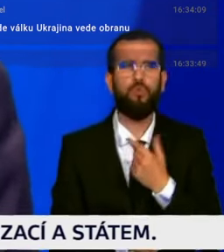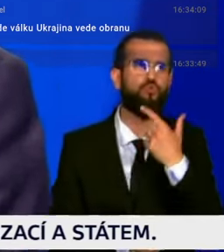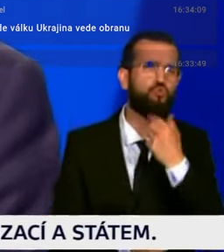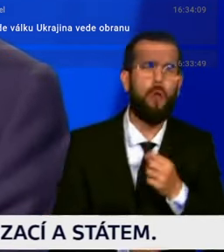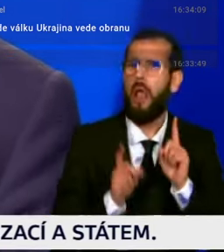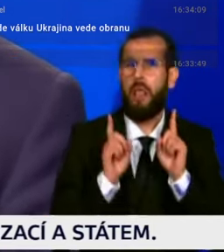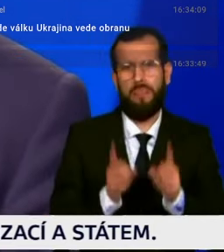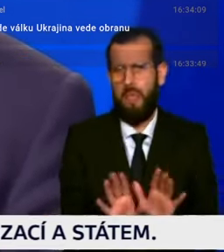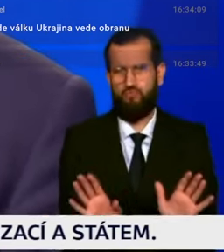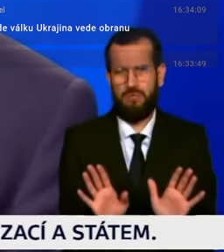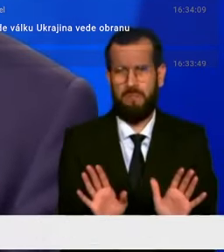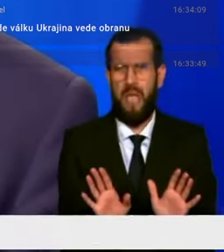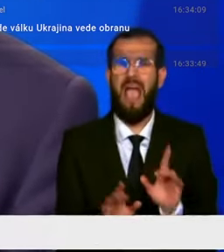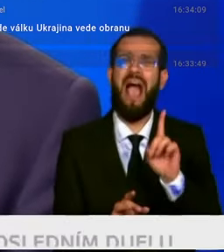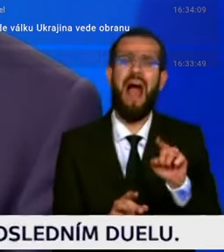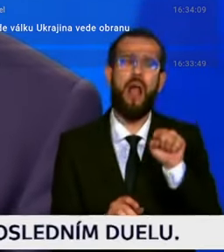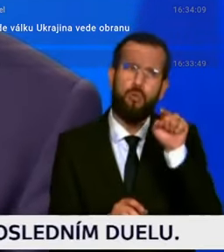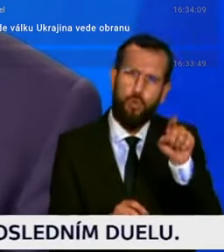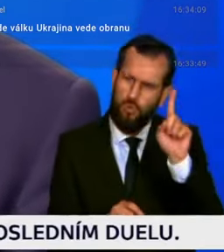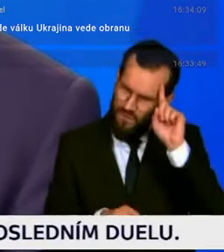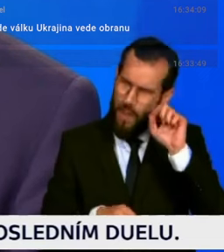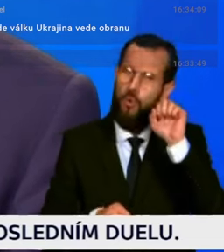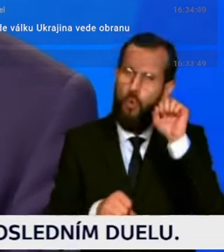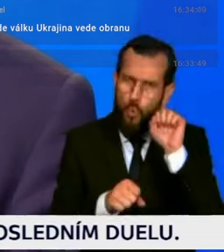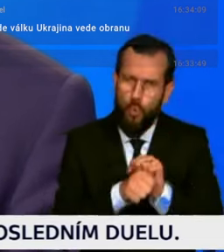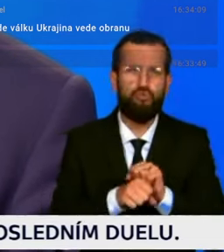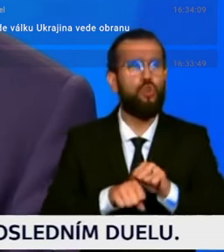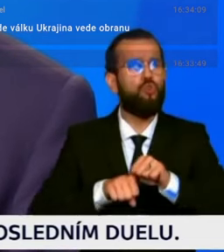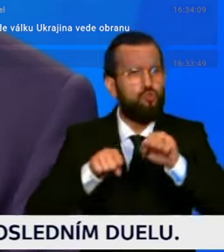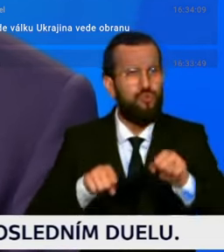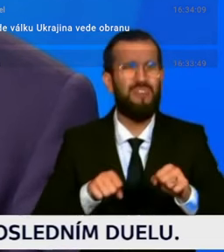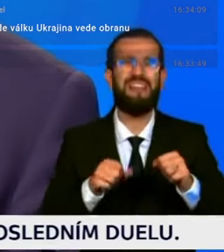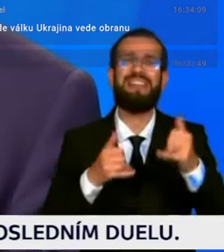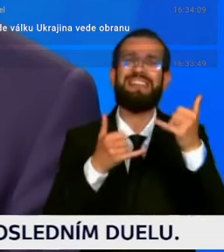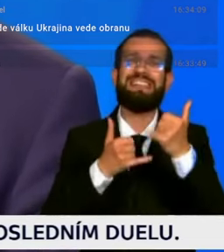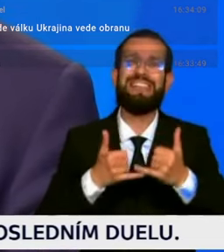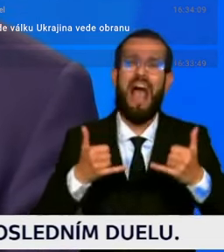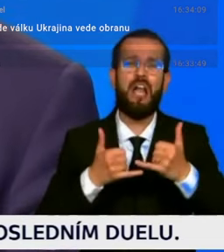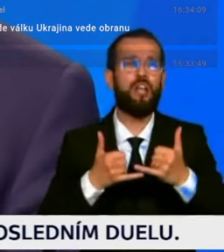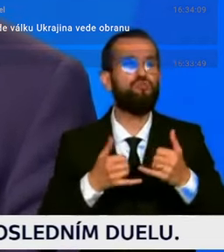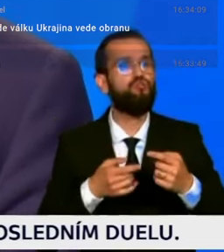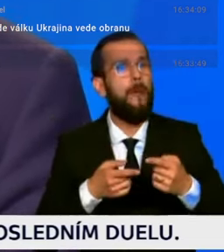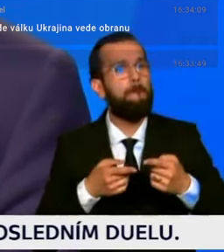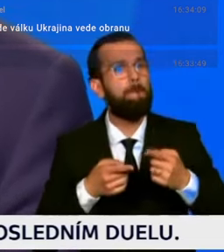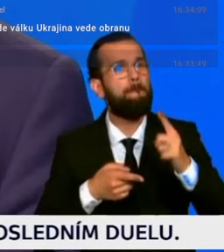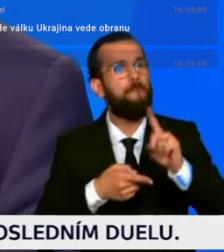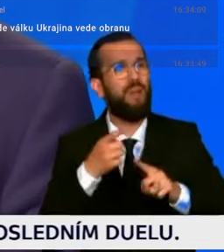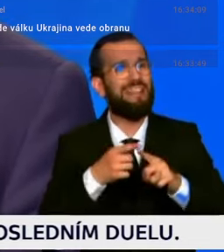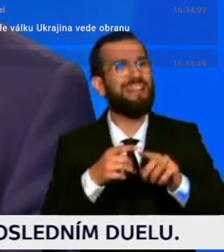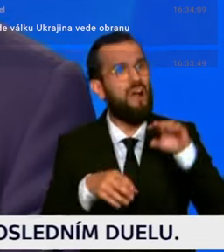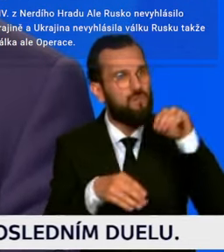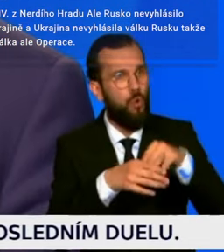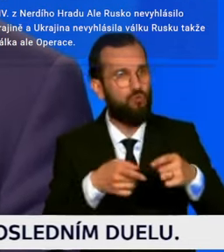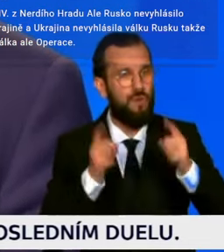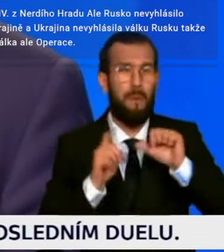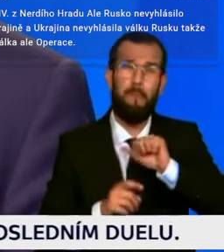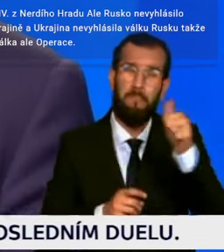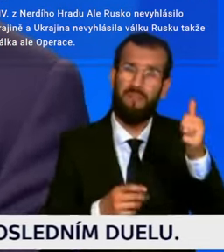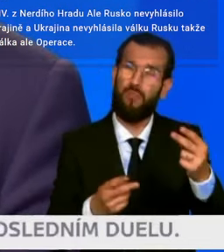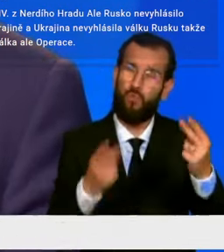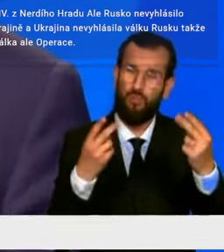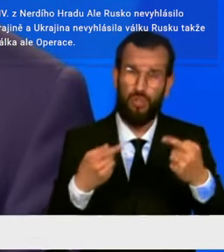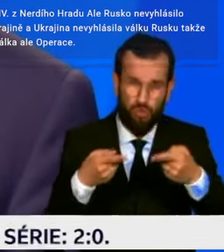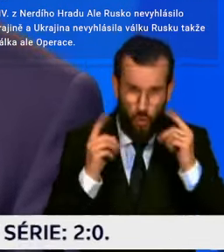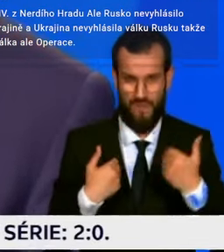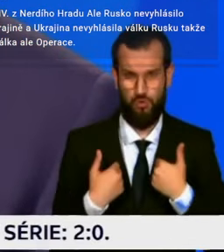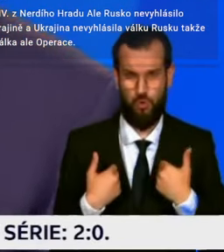myslím si že v tomto viem byť garantom suverénnej zahranično štátnej politiky Slovenska ktorá bude vždy na prvom mieste mať Slovensko a